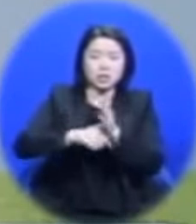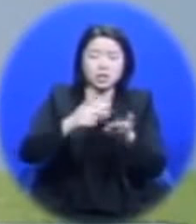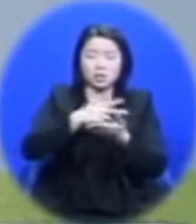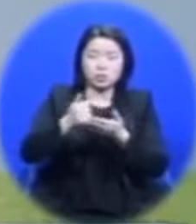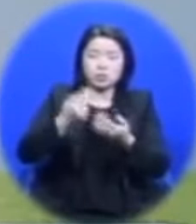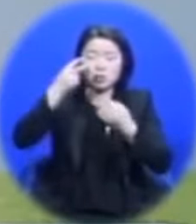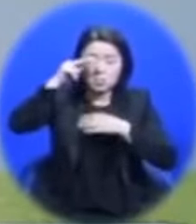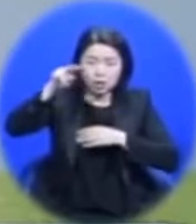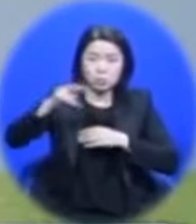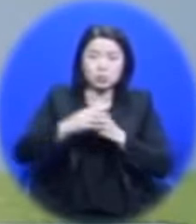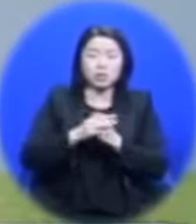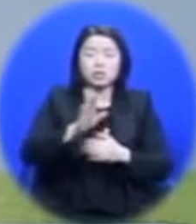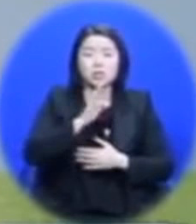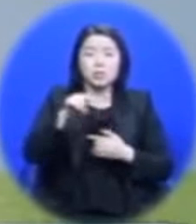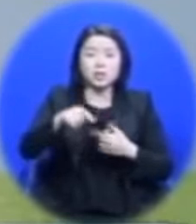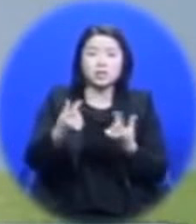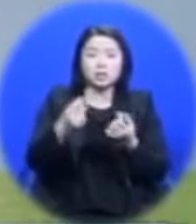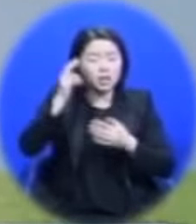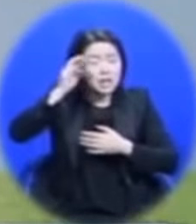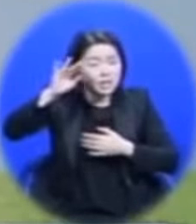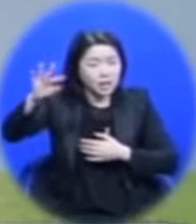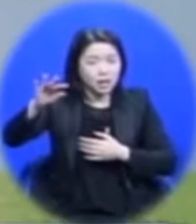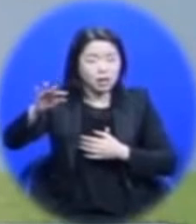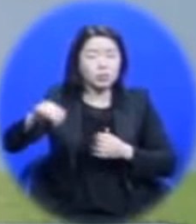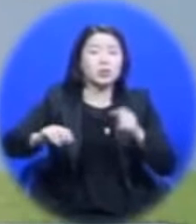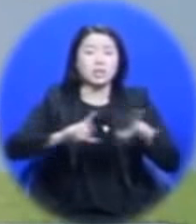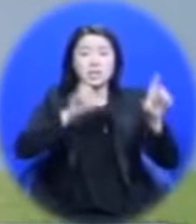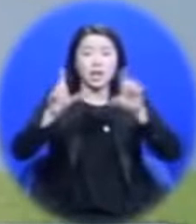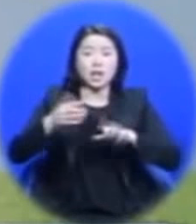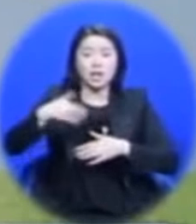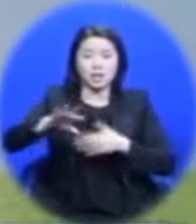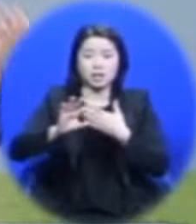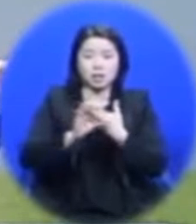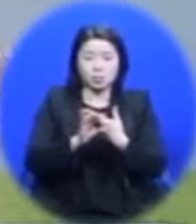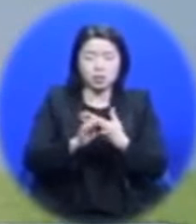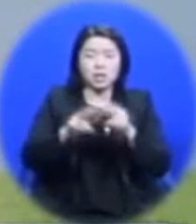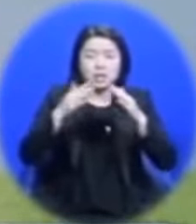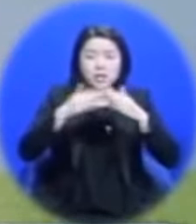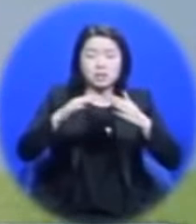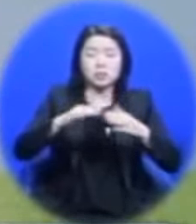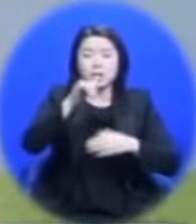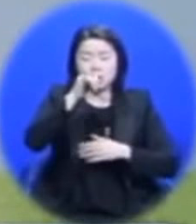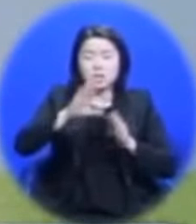바라보기를 정말 그렇게 사모하시고 살아가시면, 집에 있을 때,